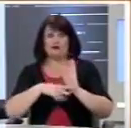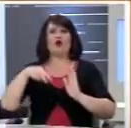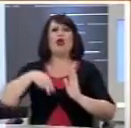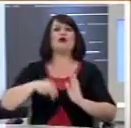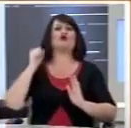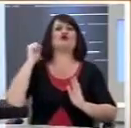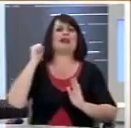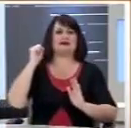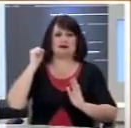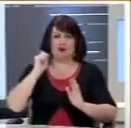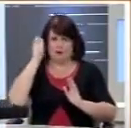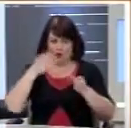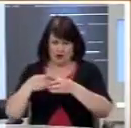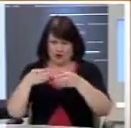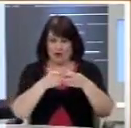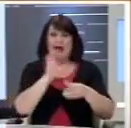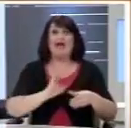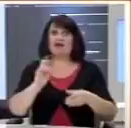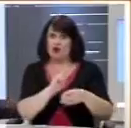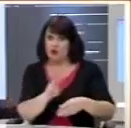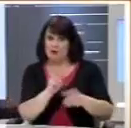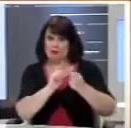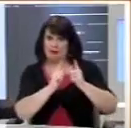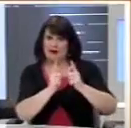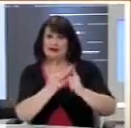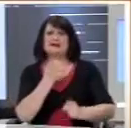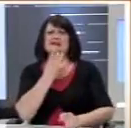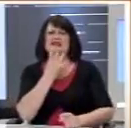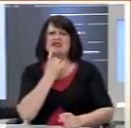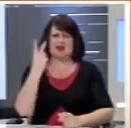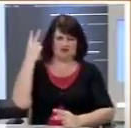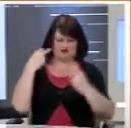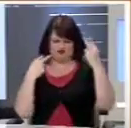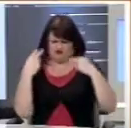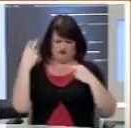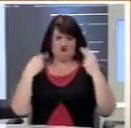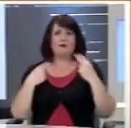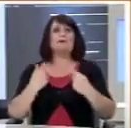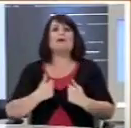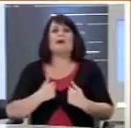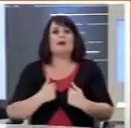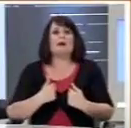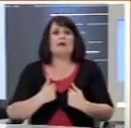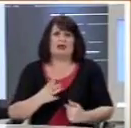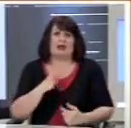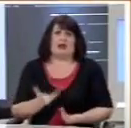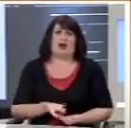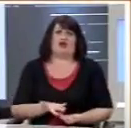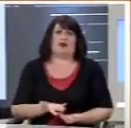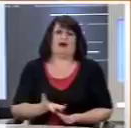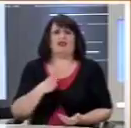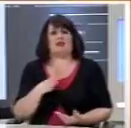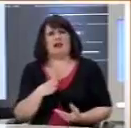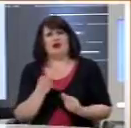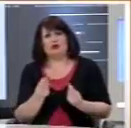Σοσιαλιστικό Κόμμα στην Ευρώπη έχει πολύ σκληρή επιτήρηση που εμείς δεν θα θέλαμε. Θα θέλαμε μια